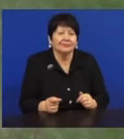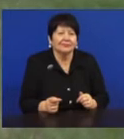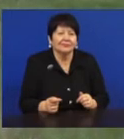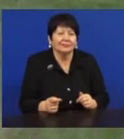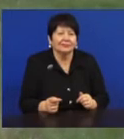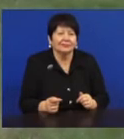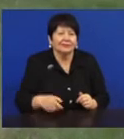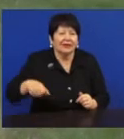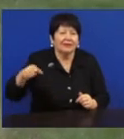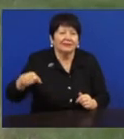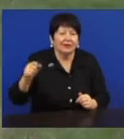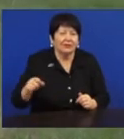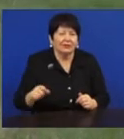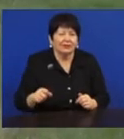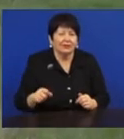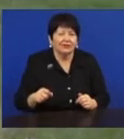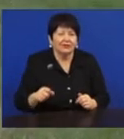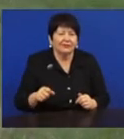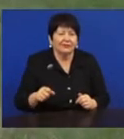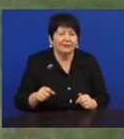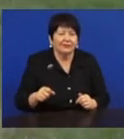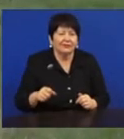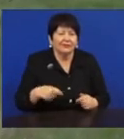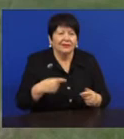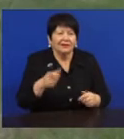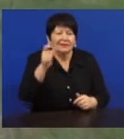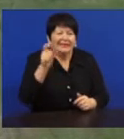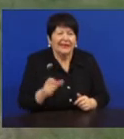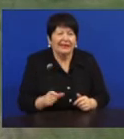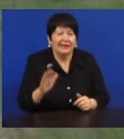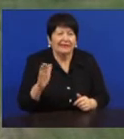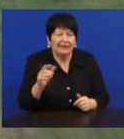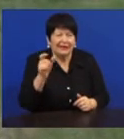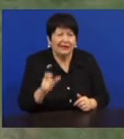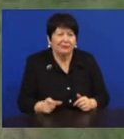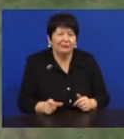nu știu cum zic, sacoșe de polietilenă, diferite sticle,